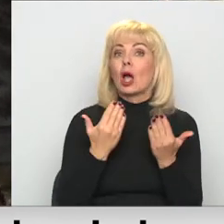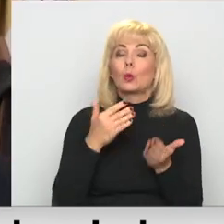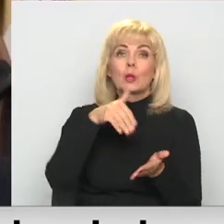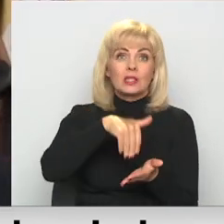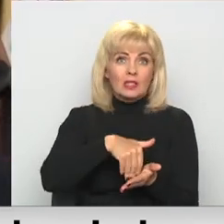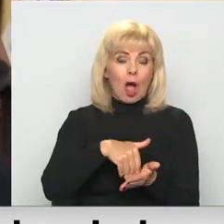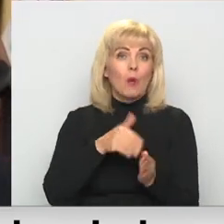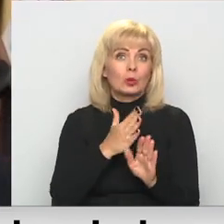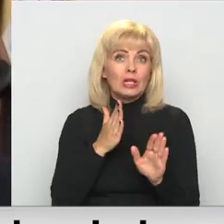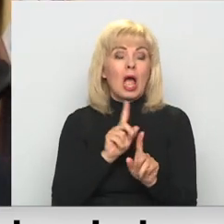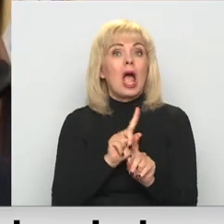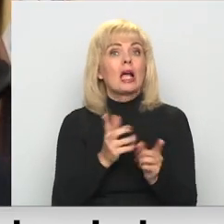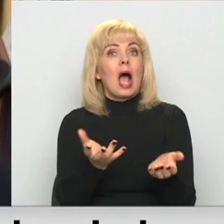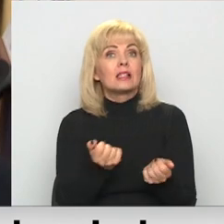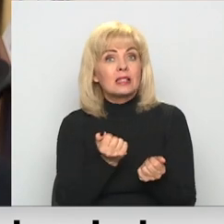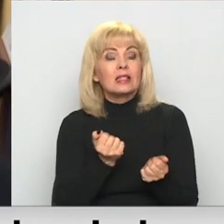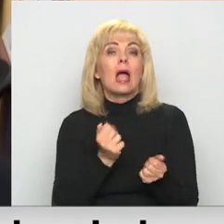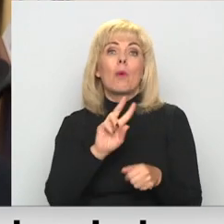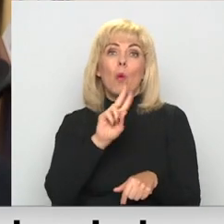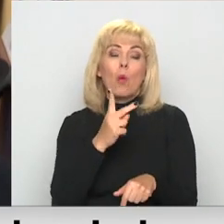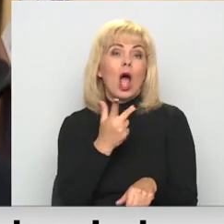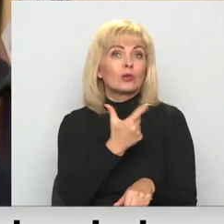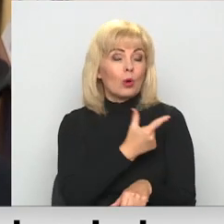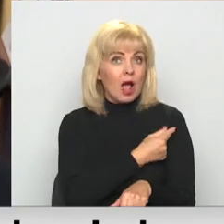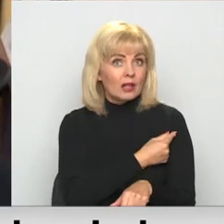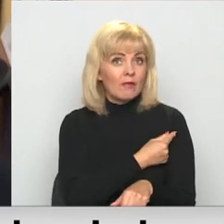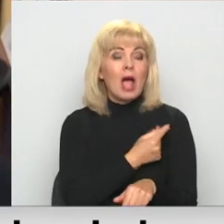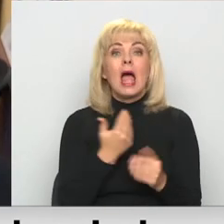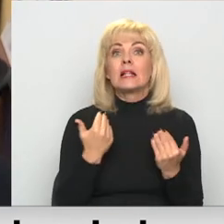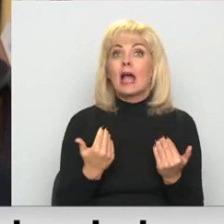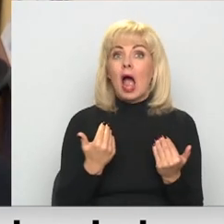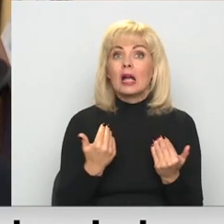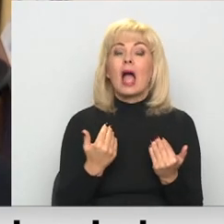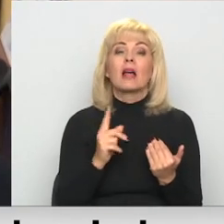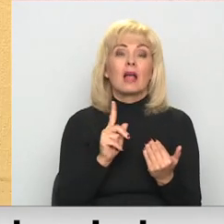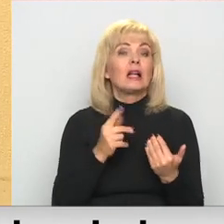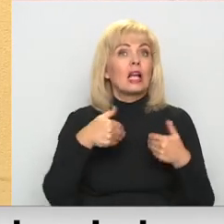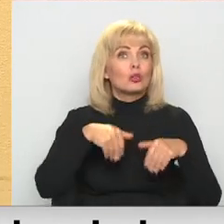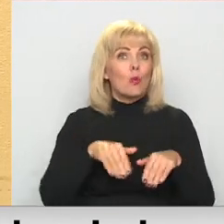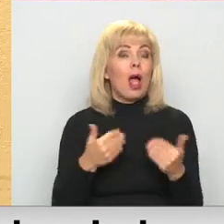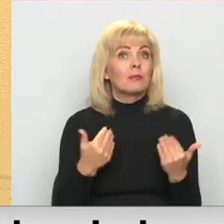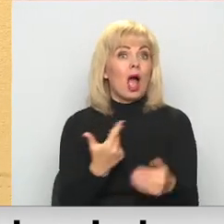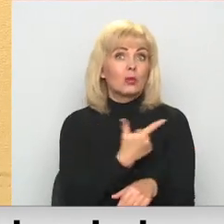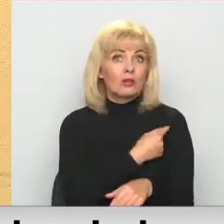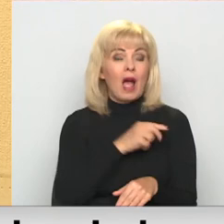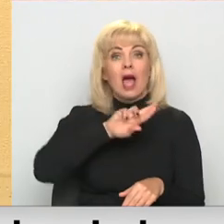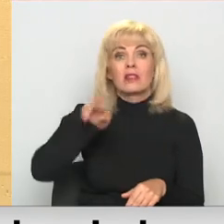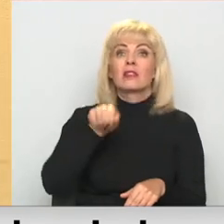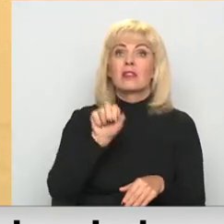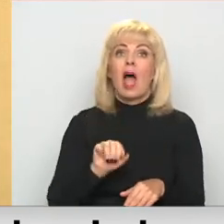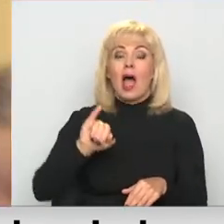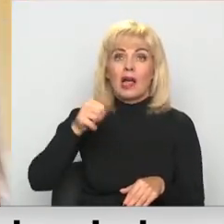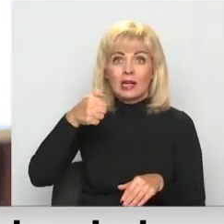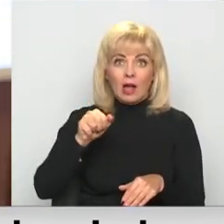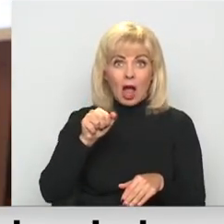kas atnākuši saņemt otru vakcīnas devu, gan arī tie, kas tikai tagad nolēmuši vakcinēties. Daiga atnākus ar savu